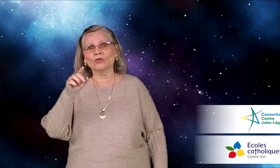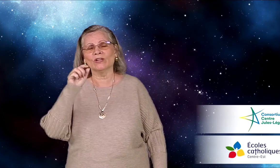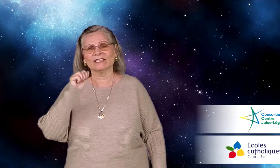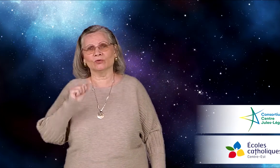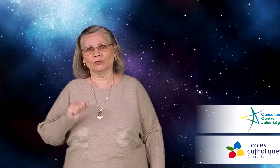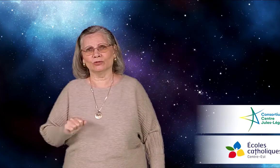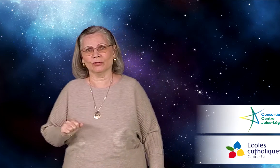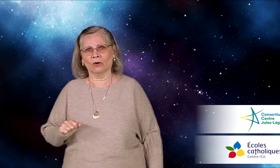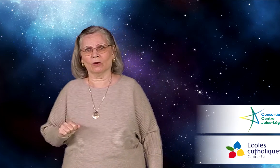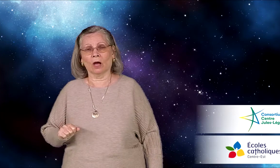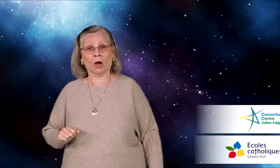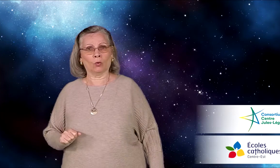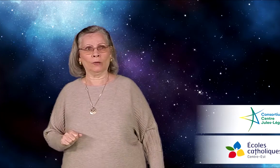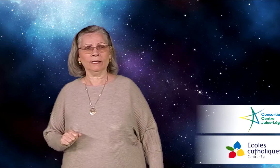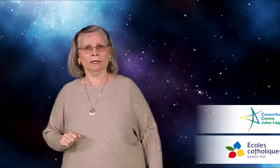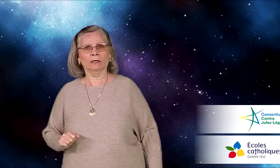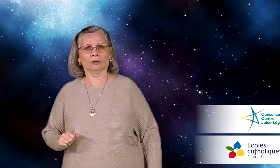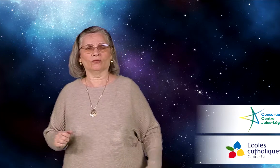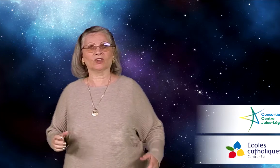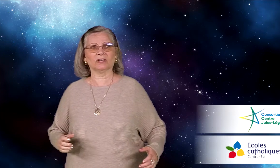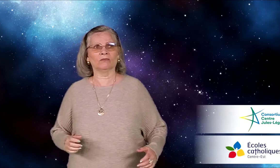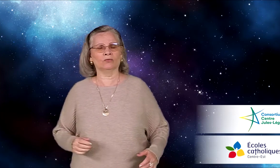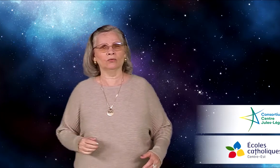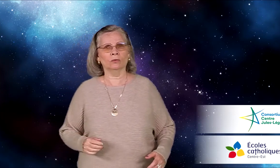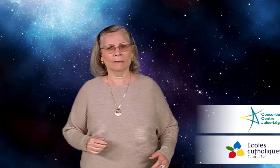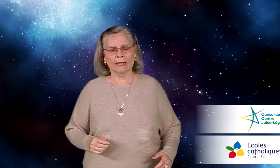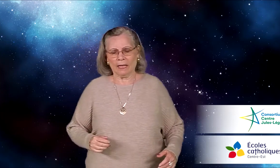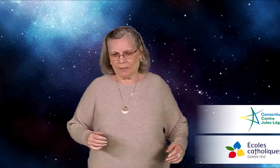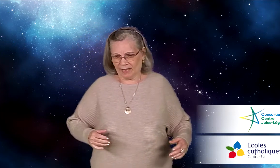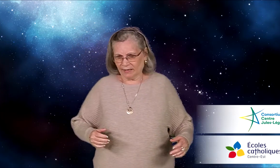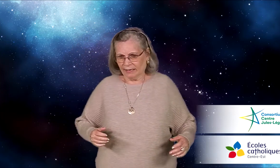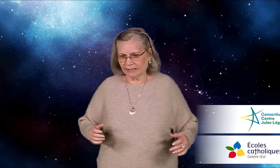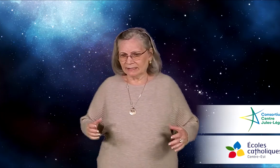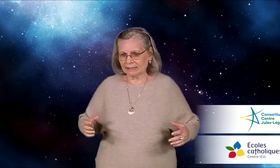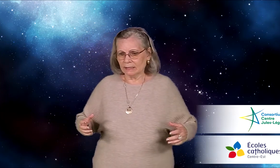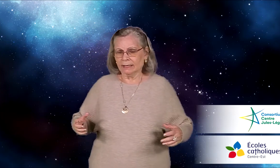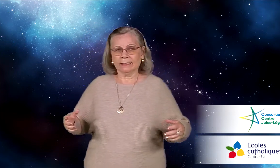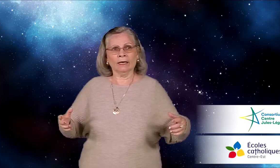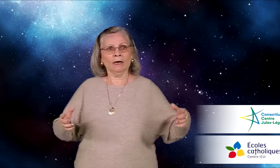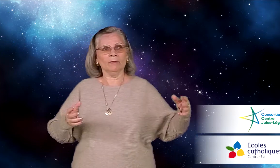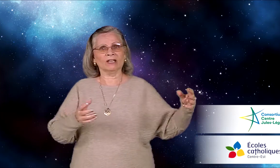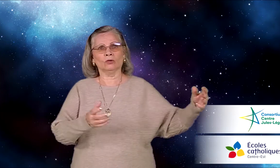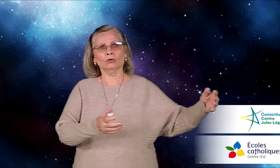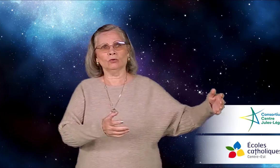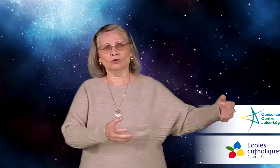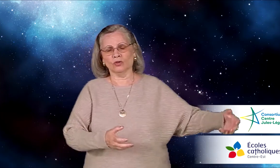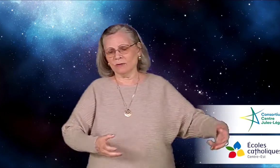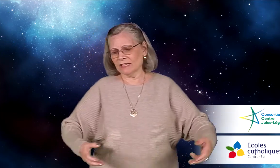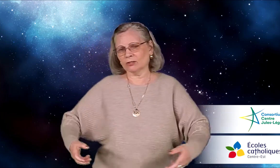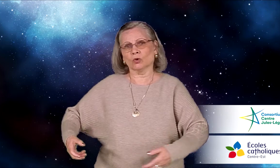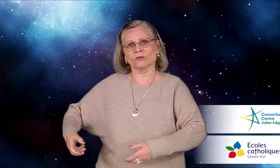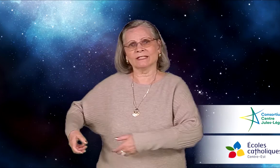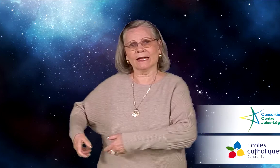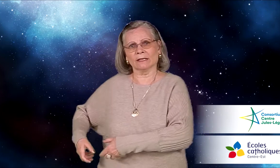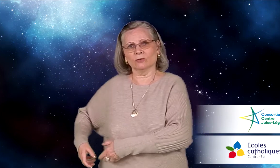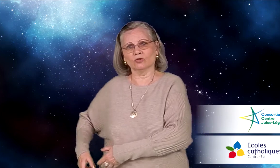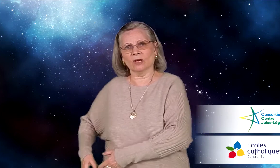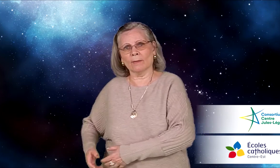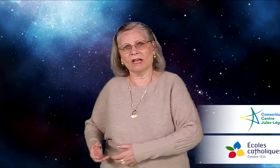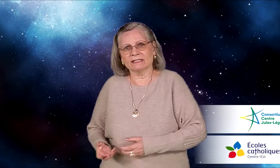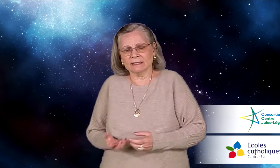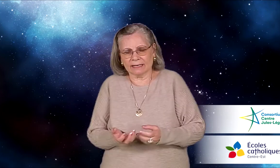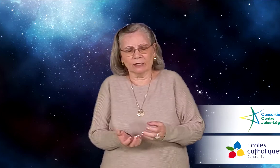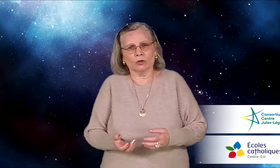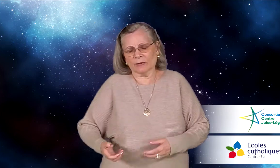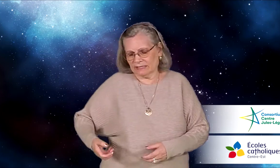on a la solution. » Ah oui, que feriez-vous ? Elle dit, « Quand Mercure nous a mis dans son sac, nous